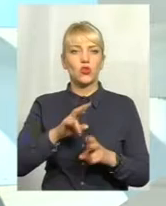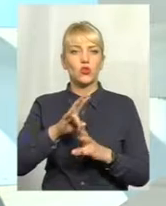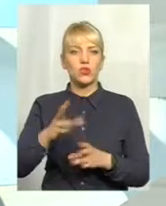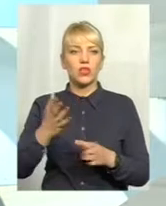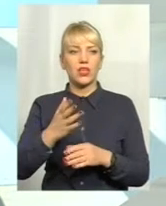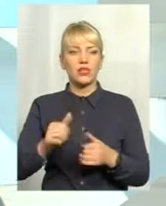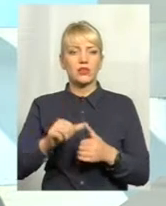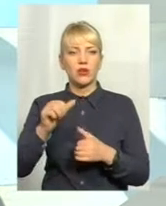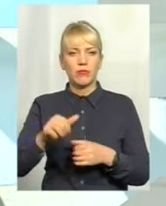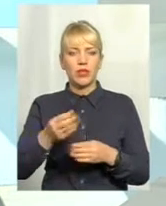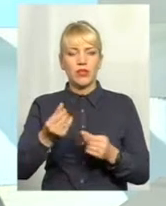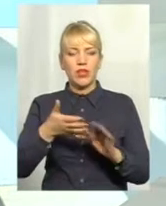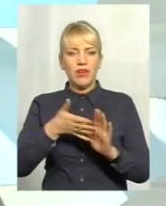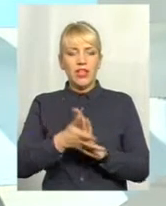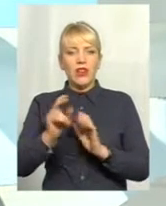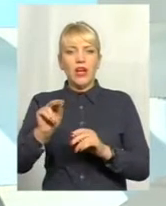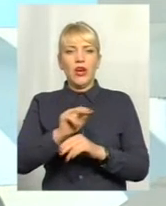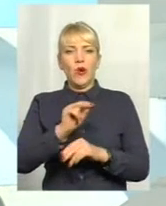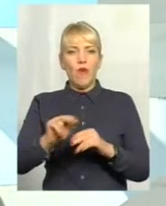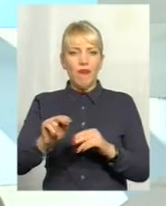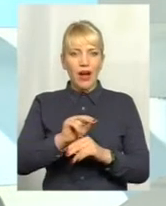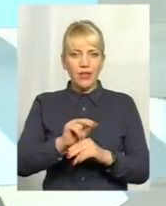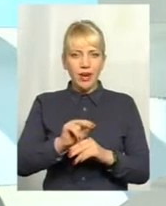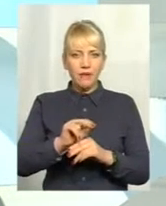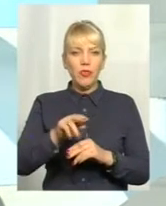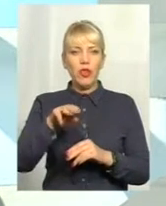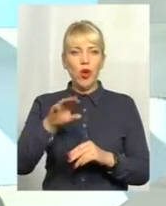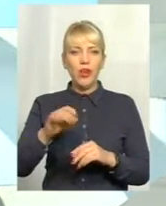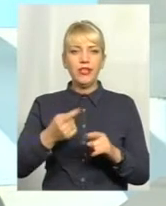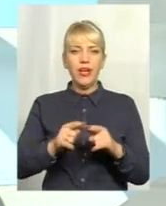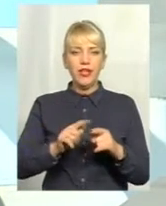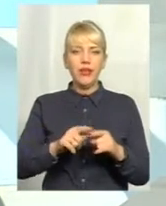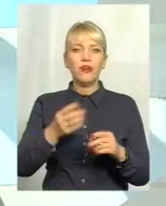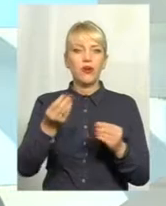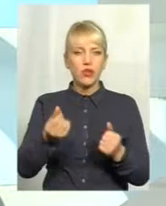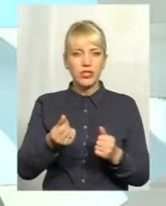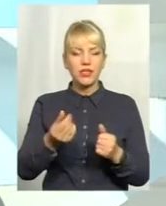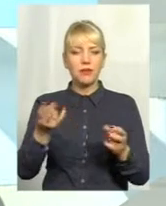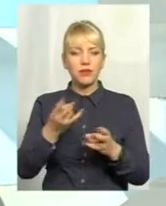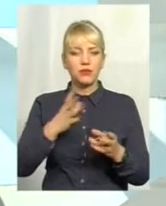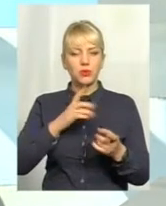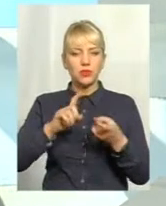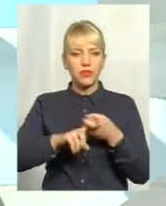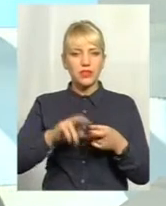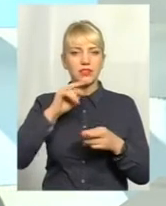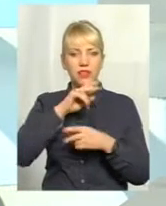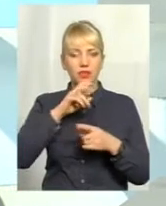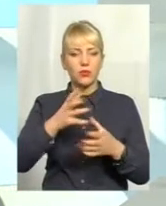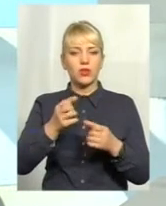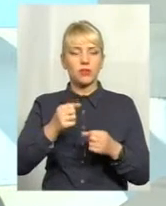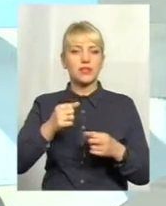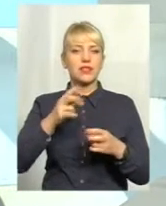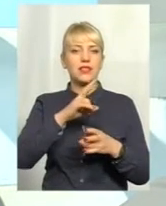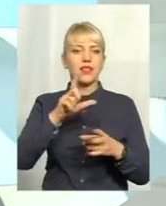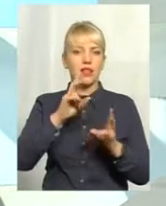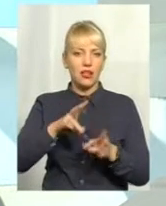зокрема, коштів витрачених на лікування, то ці ліки мають бути пов'язані з отриманою травмою. Якщо лікар